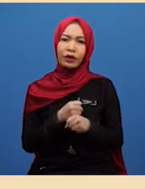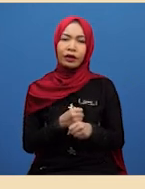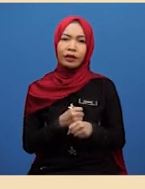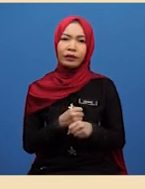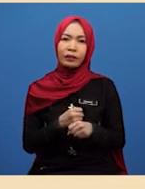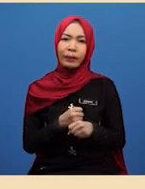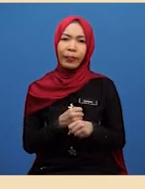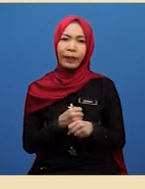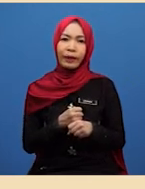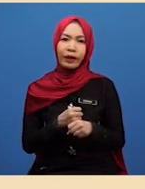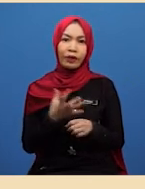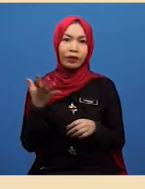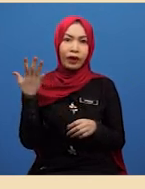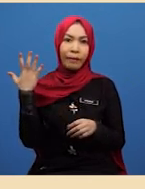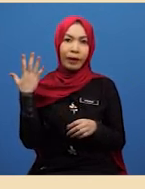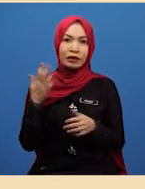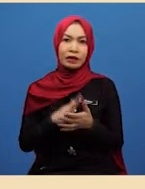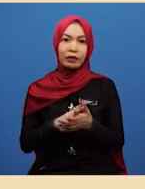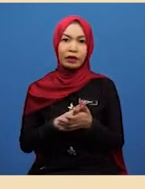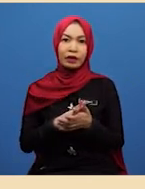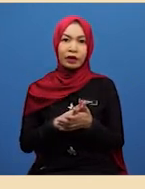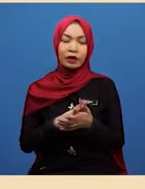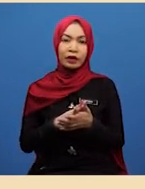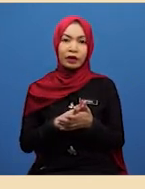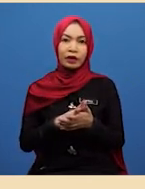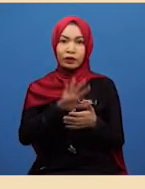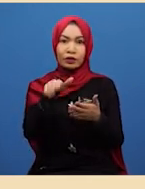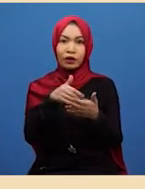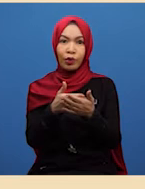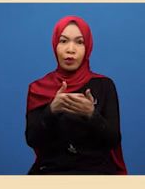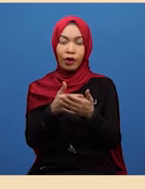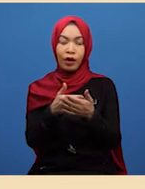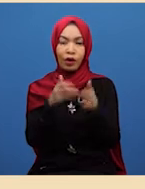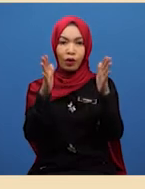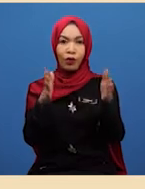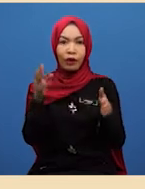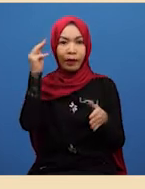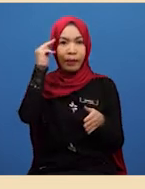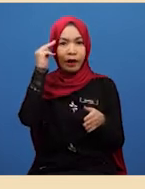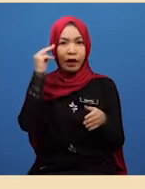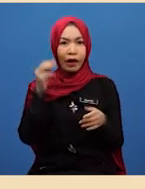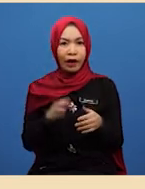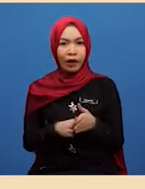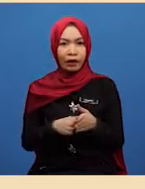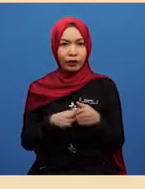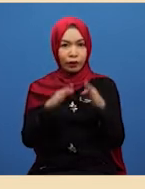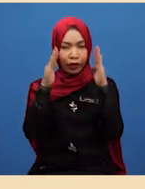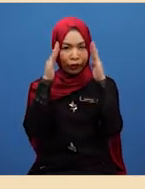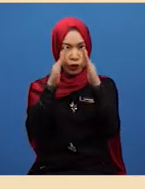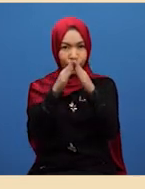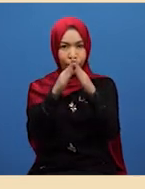kalangan masyarakat Melayu bertumpu di lidah tanah yang terletak di sekitar Sungai